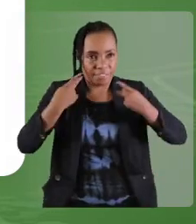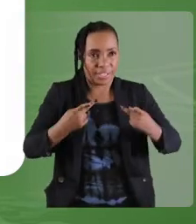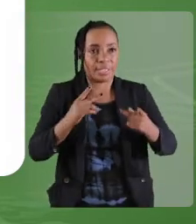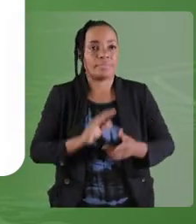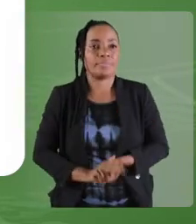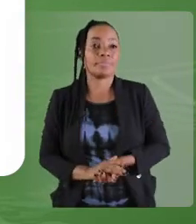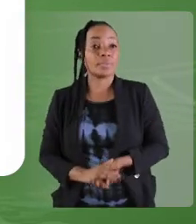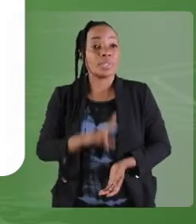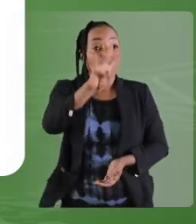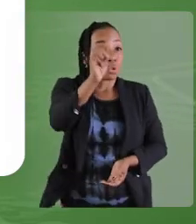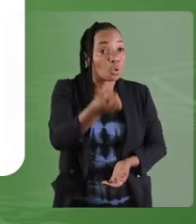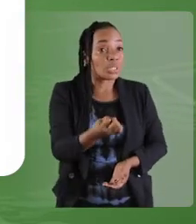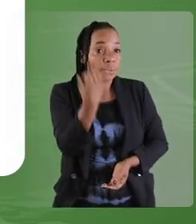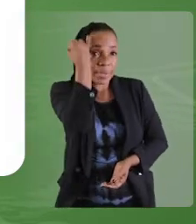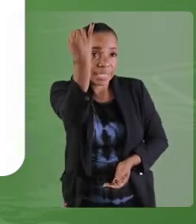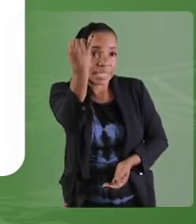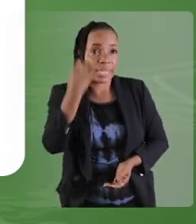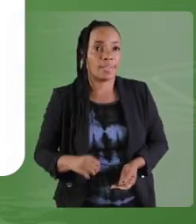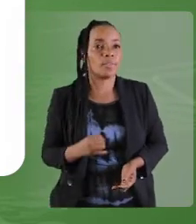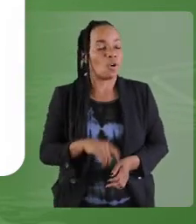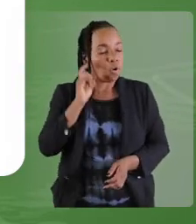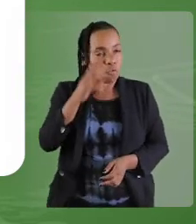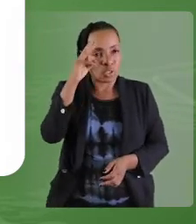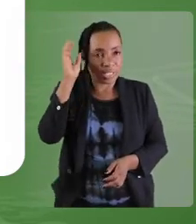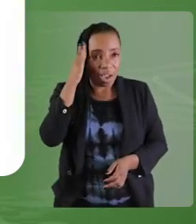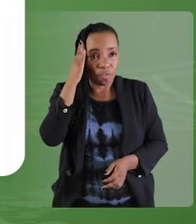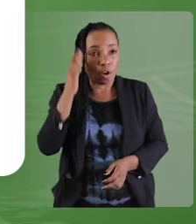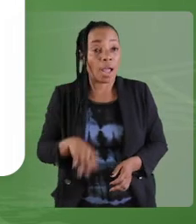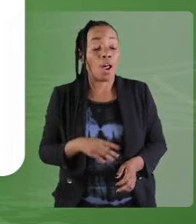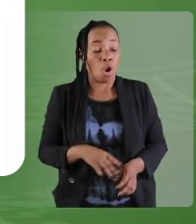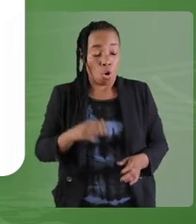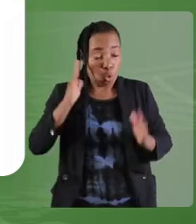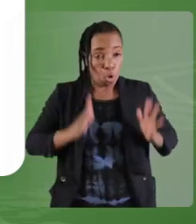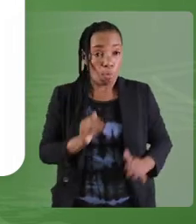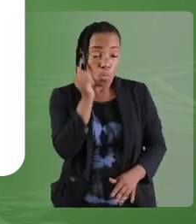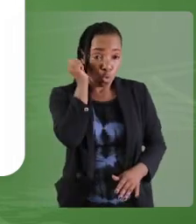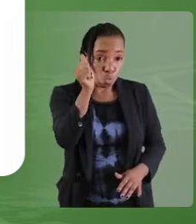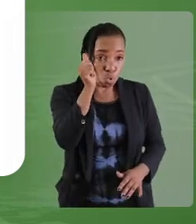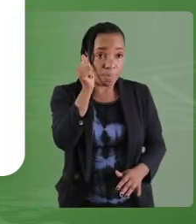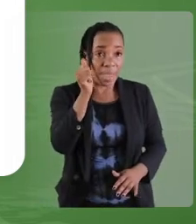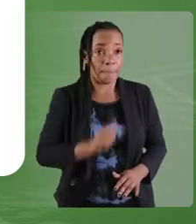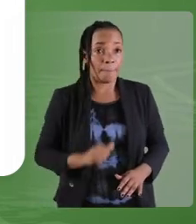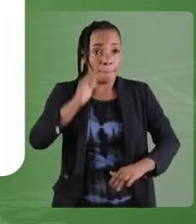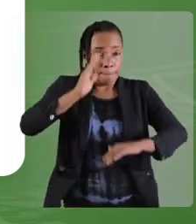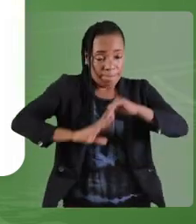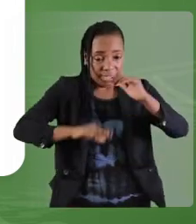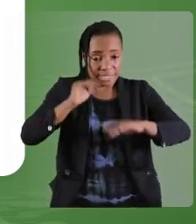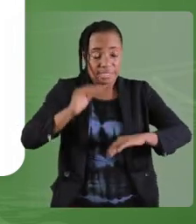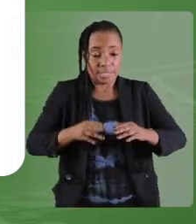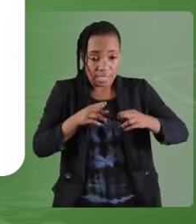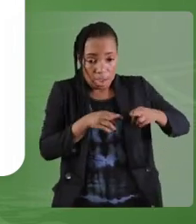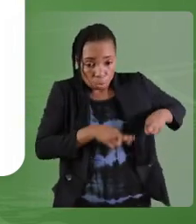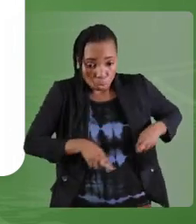argument, nous pouvons retenir l'homme trace lui-même le chemin de son devenir à